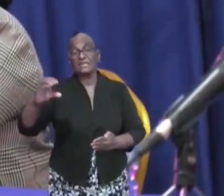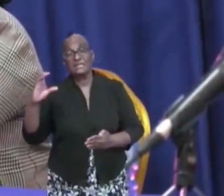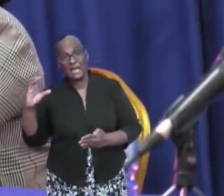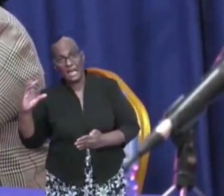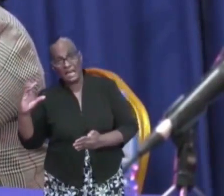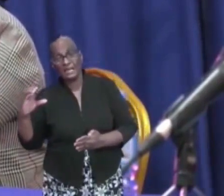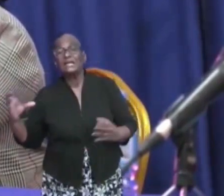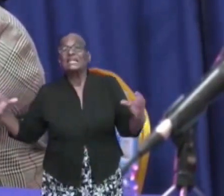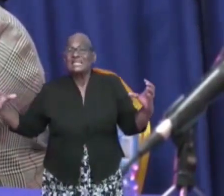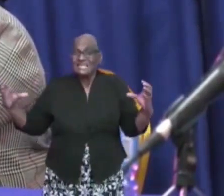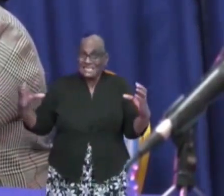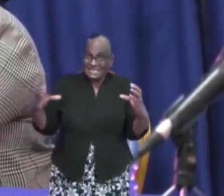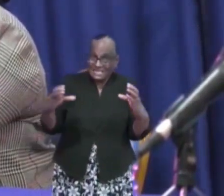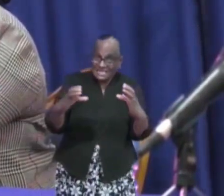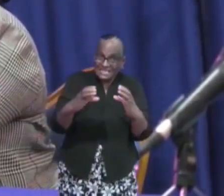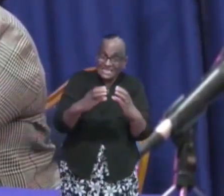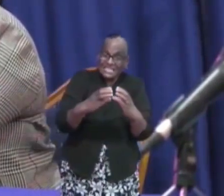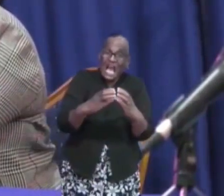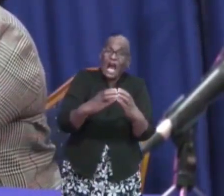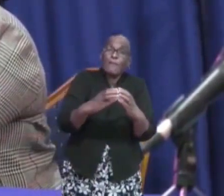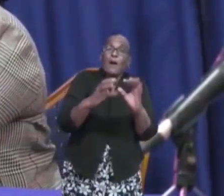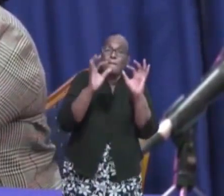NCCR samen met de